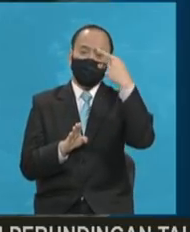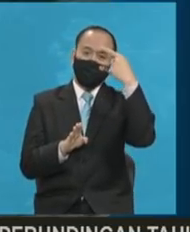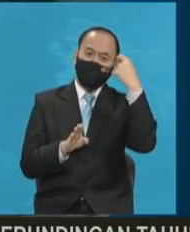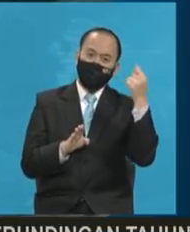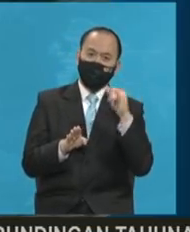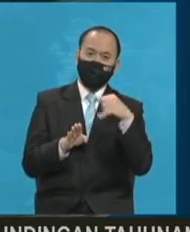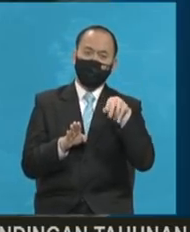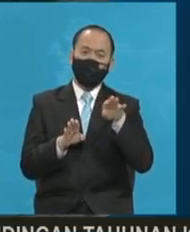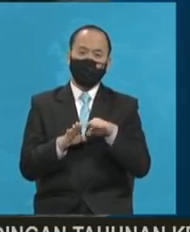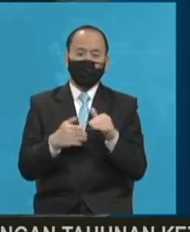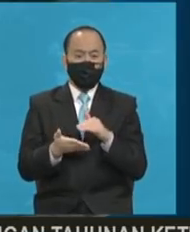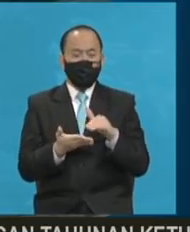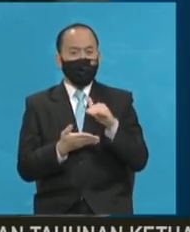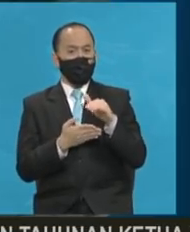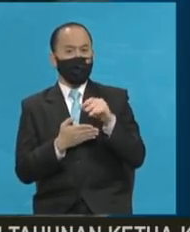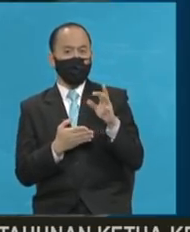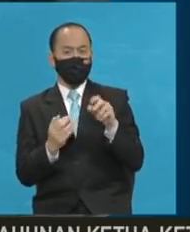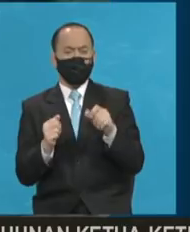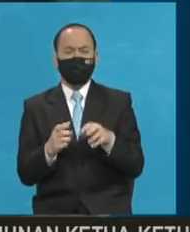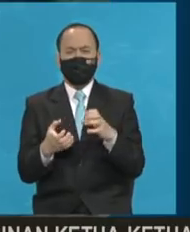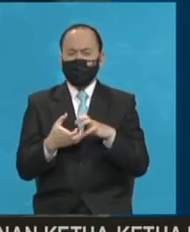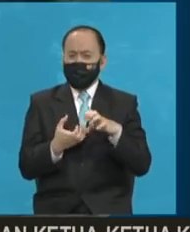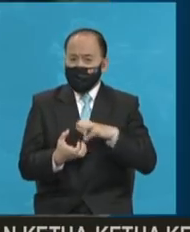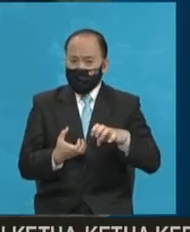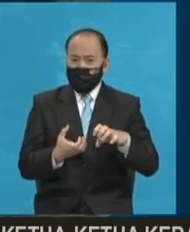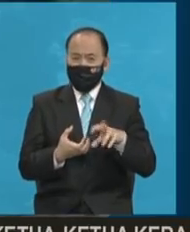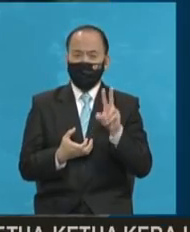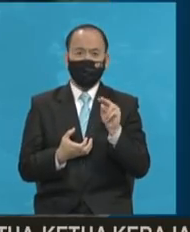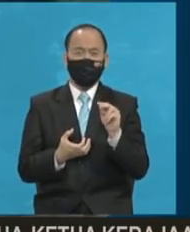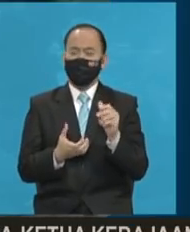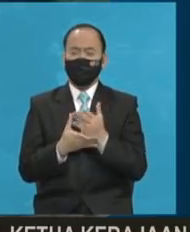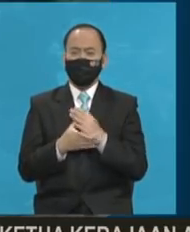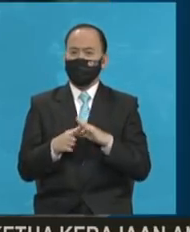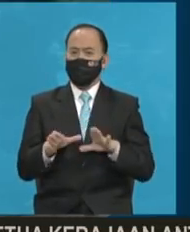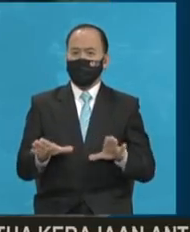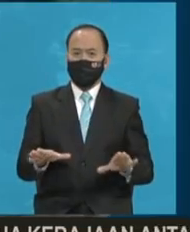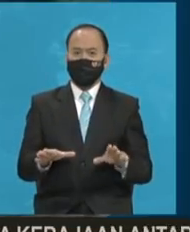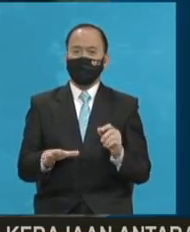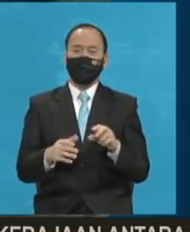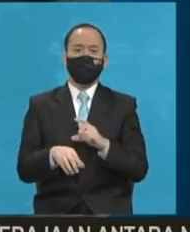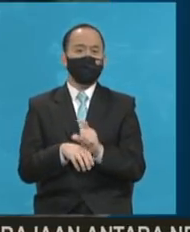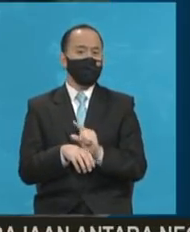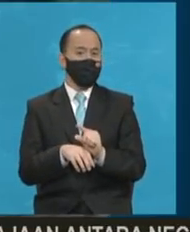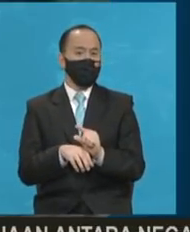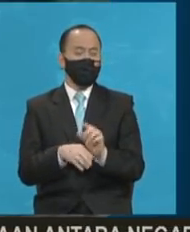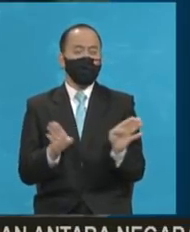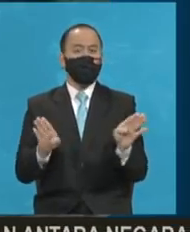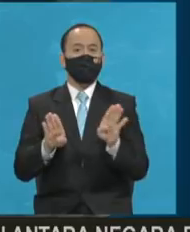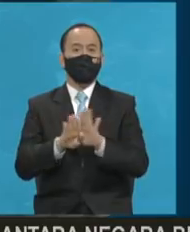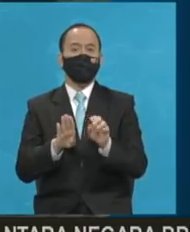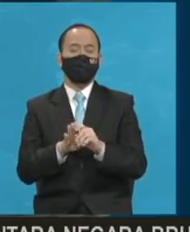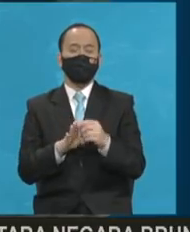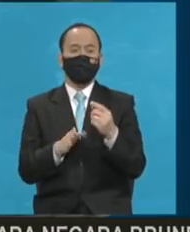oleh keadaan jadi terapung yang telah mengalami kerusakan dan tidak selamat untuk digunakan penutupan termasuk pagi